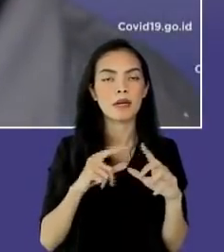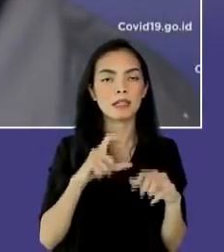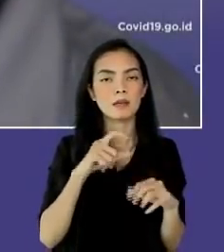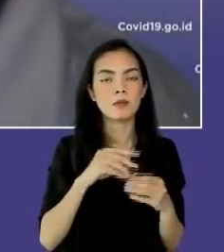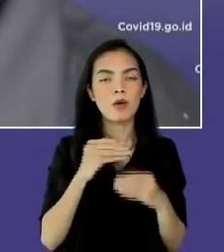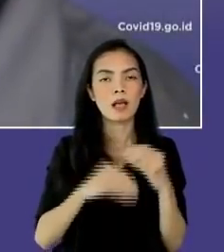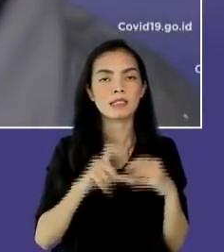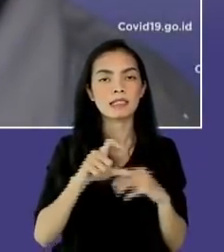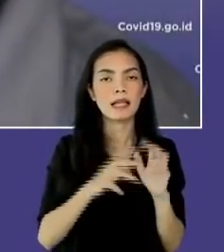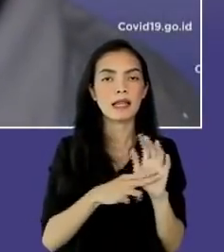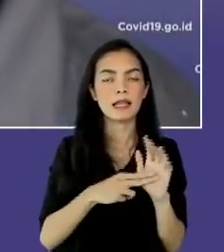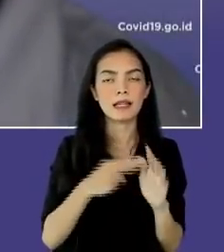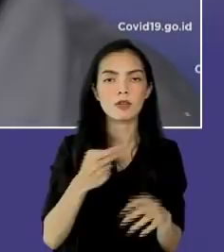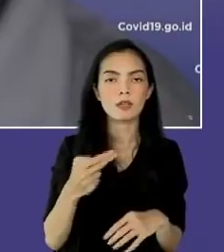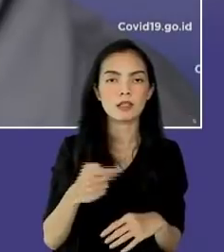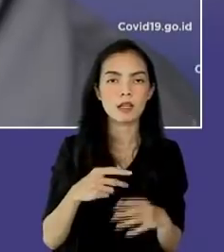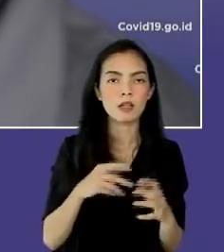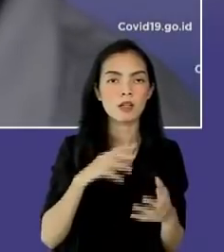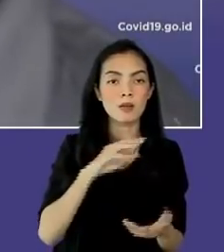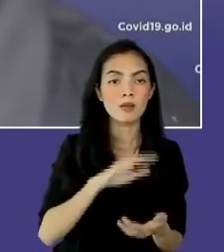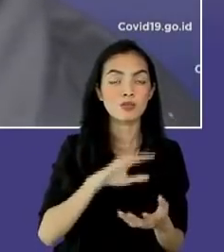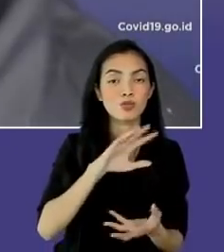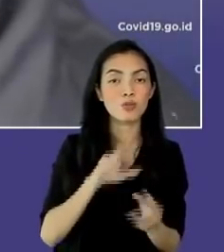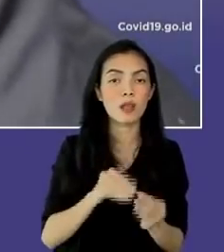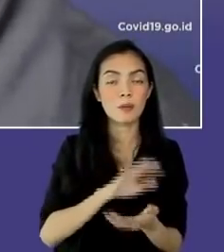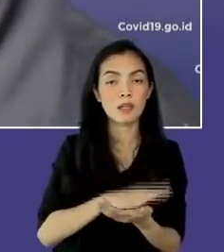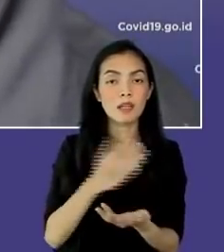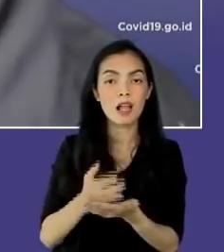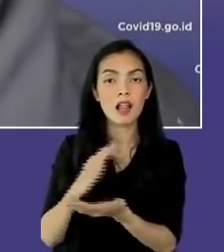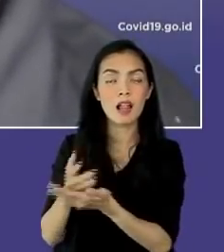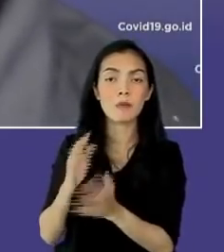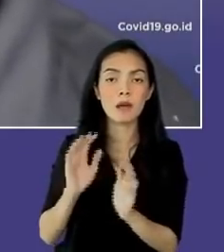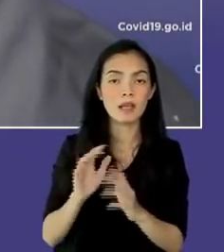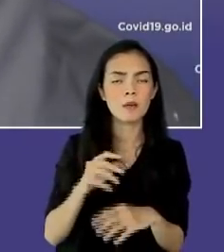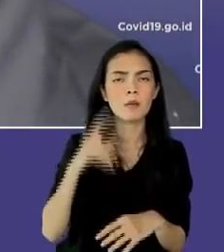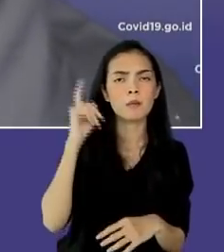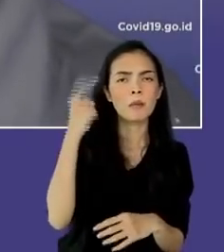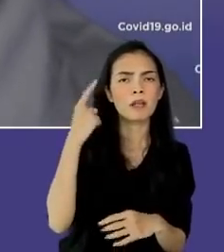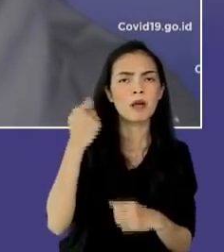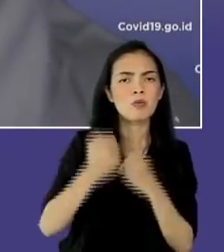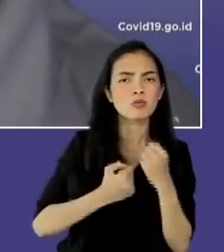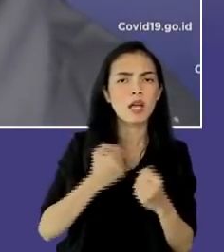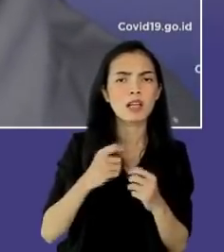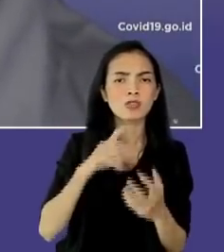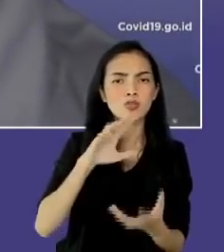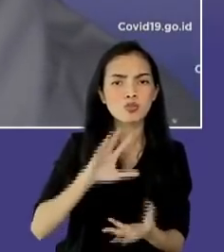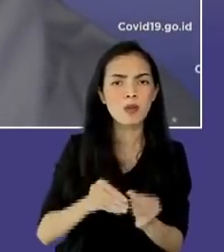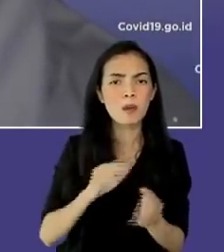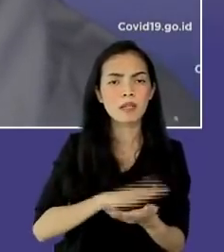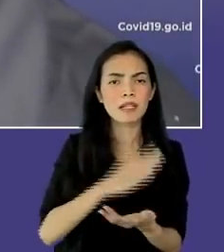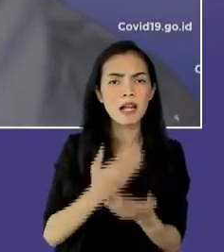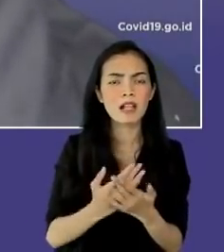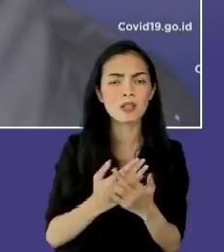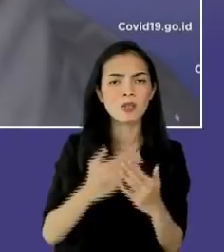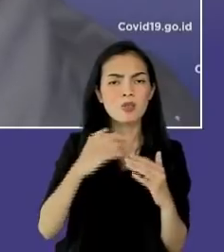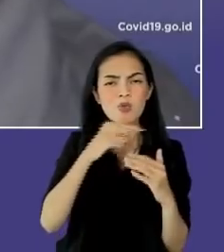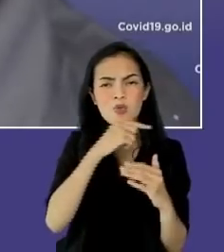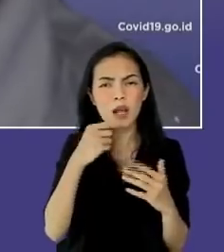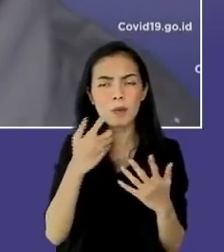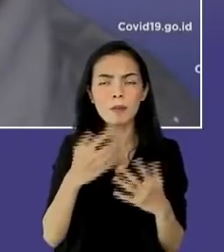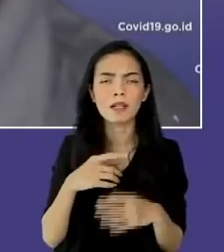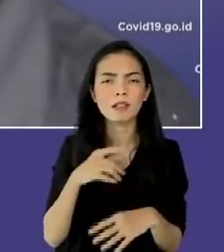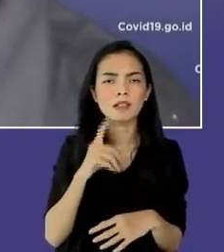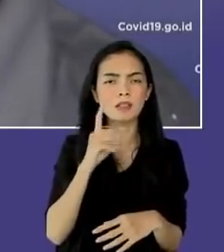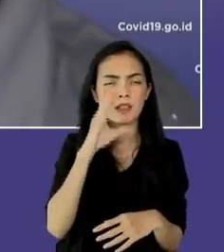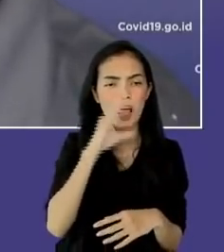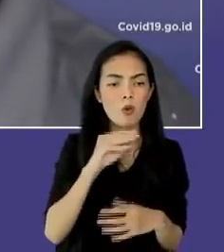cnnindonesia.com. Ini ingin bertanya, dengan tingginya kasus kematian belakangan ini, bagaimana upaya pemerintah menekan jumlah kasus kematian tersebut? Intinya gini, Dr. Dewi, dengan kita udah